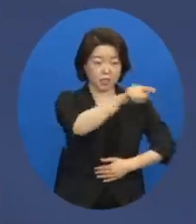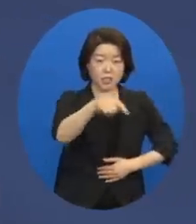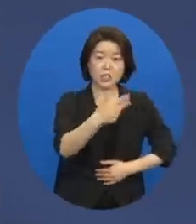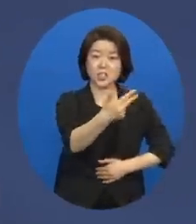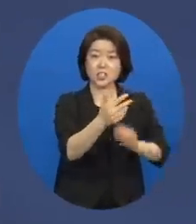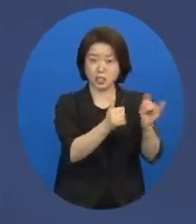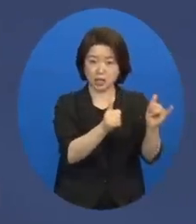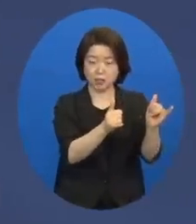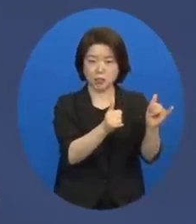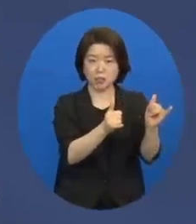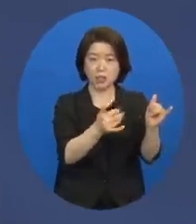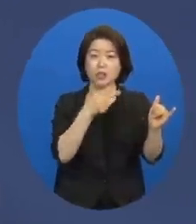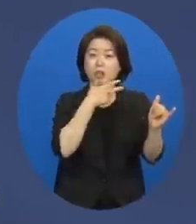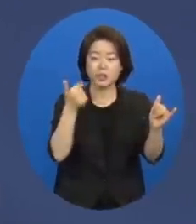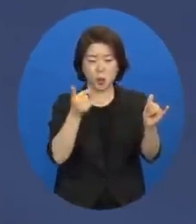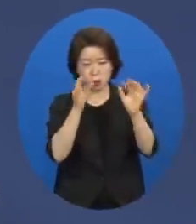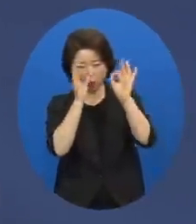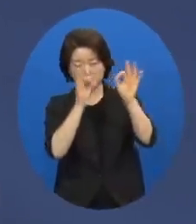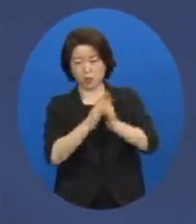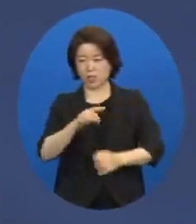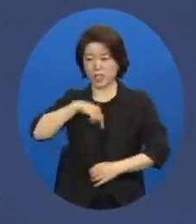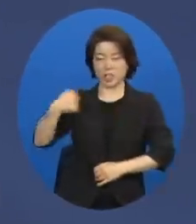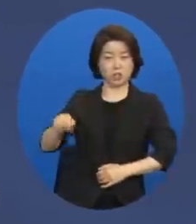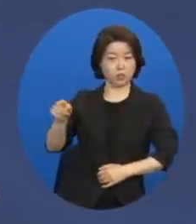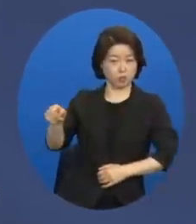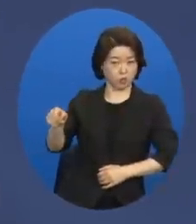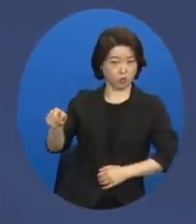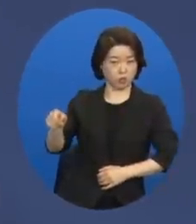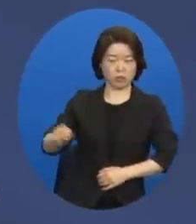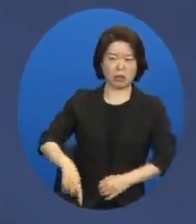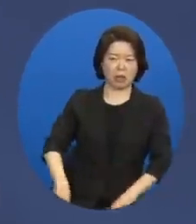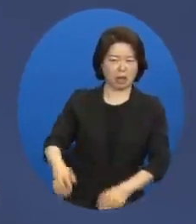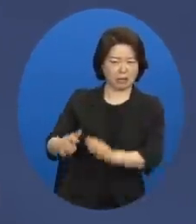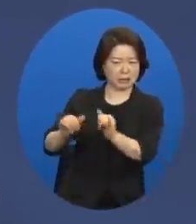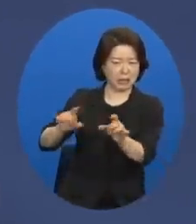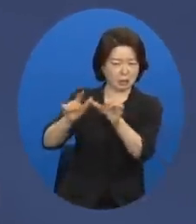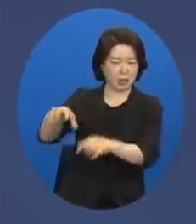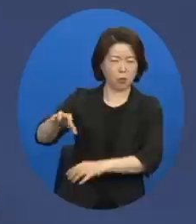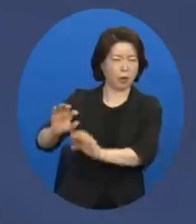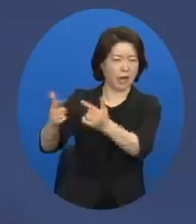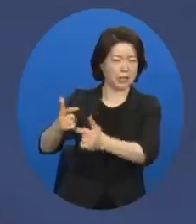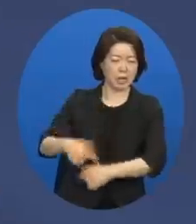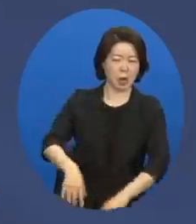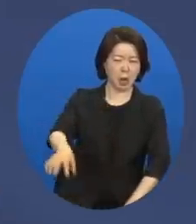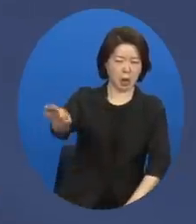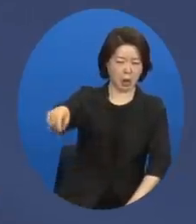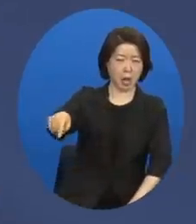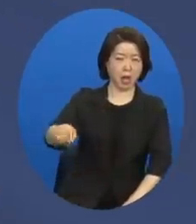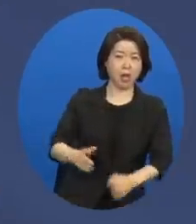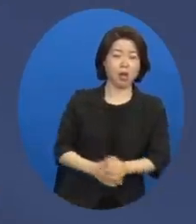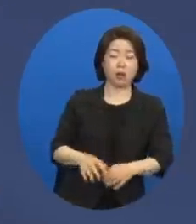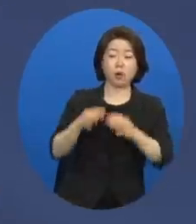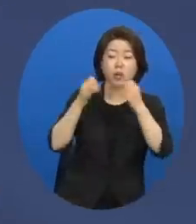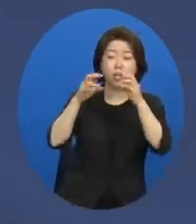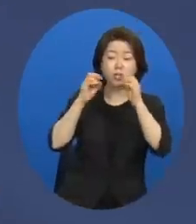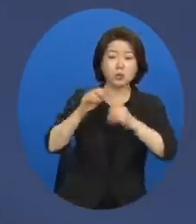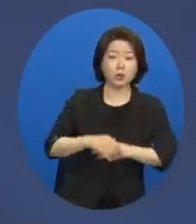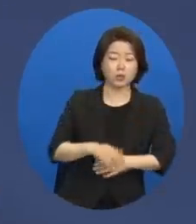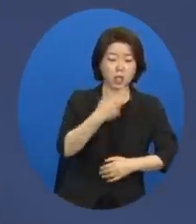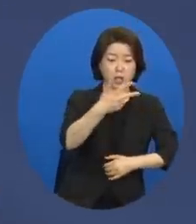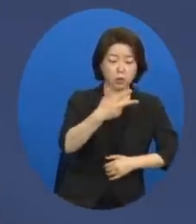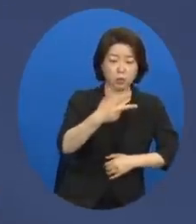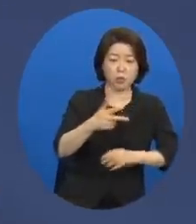뭐 그때 영국이 볼 때 중국은 완전히 이건 뭐 사람 사는 데가 아니었어요. 거기에 선교사로 일곱 명이